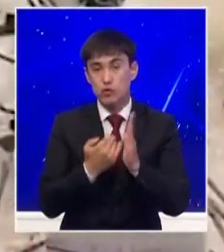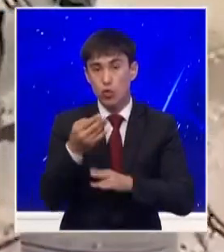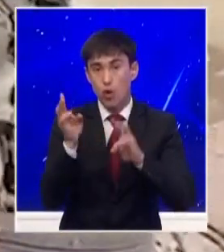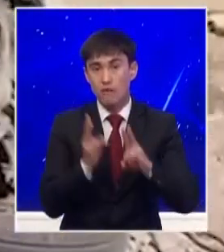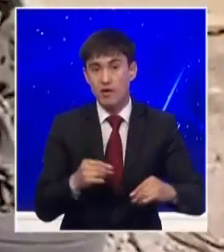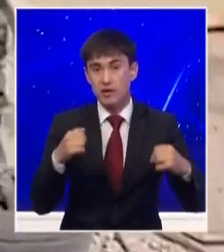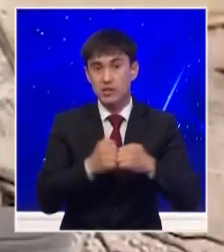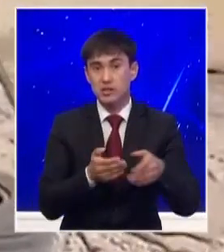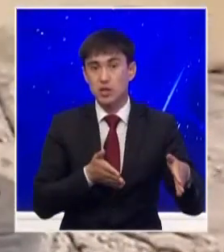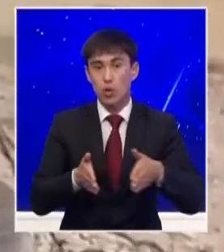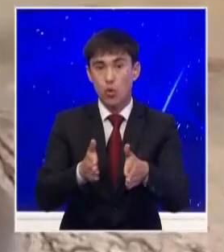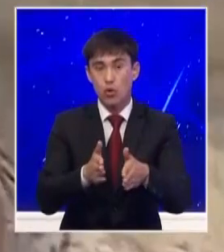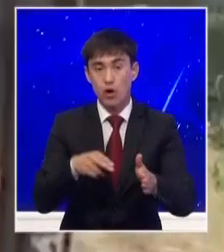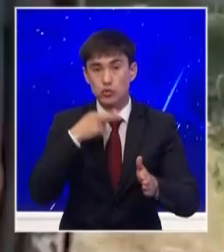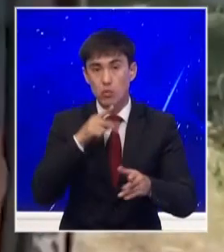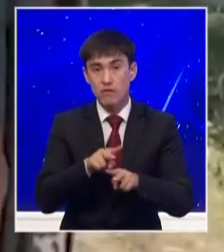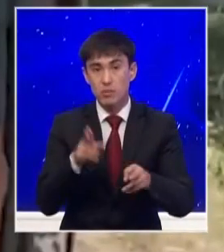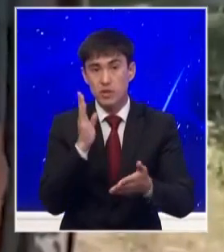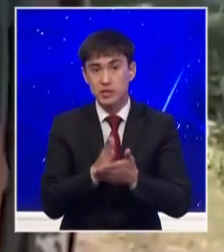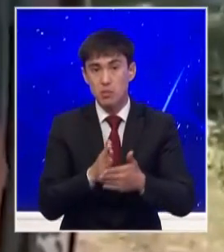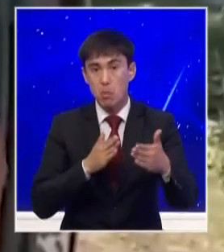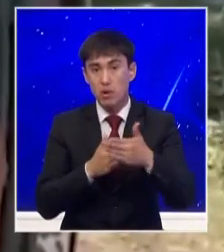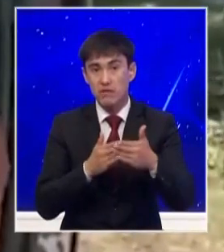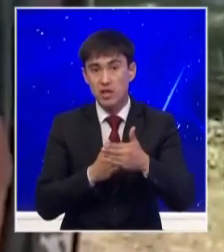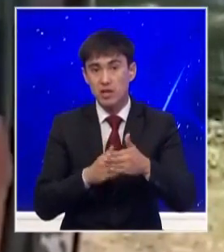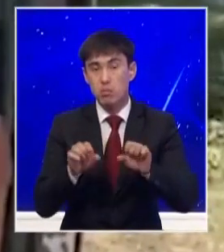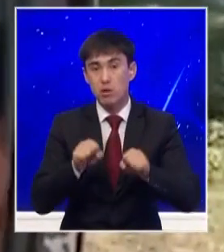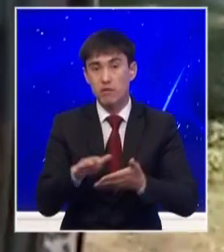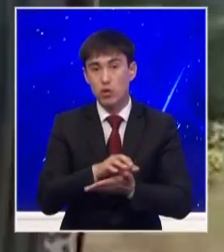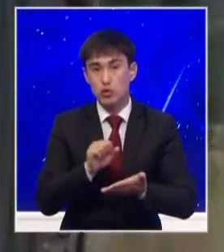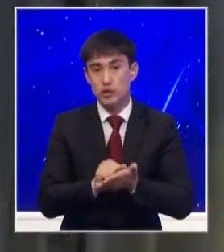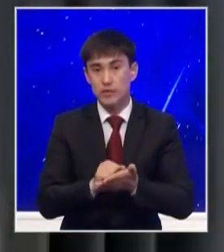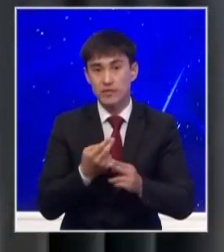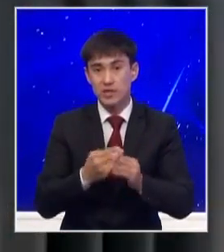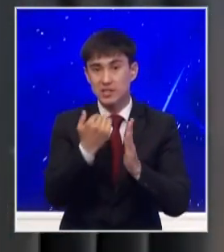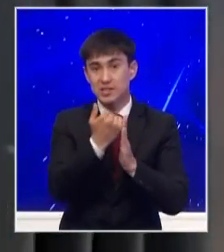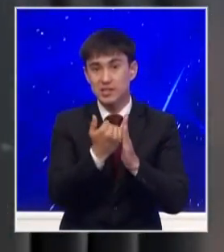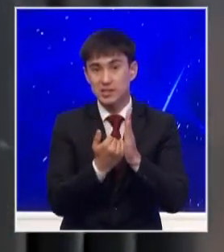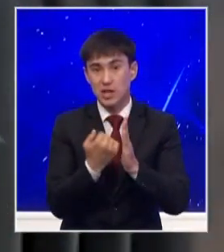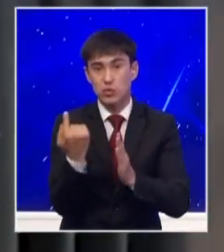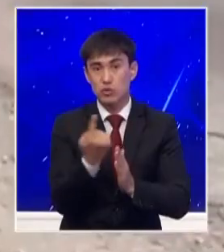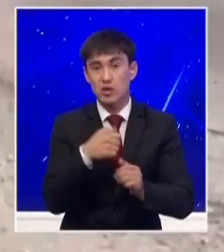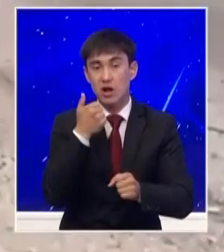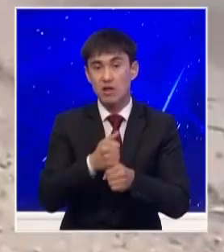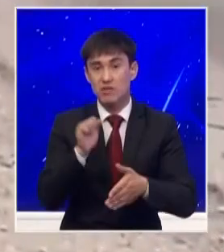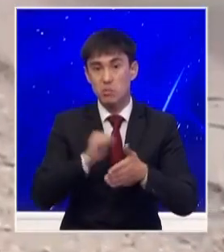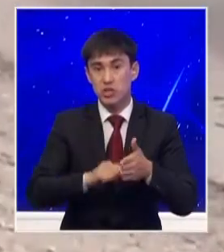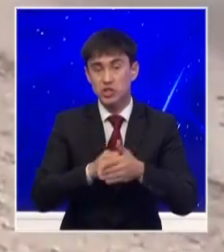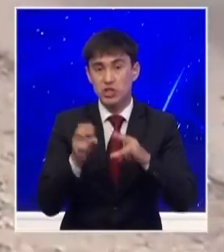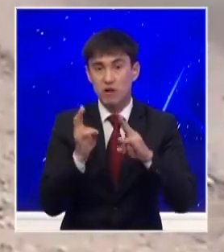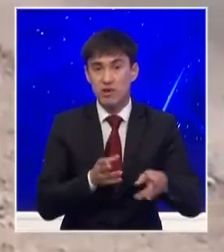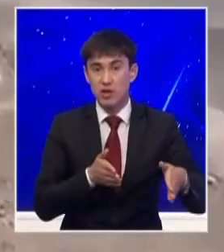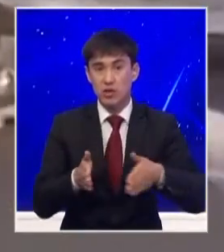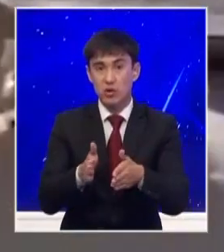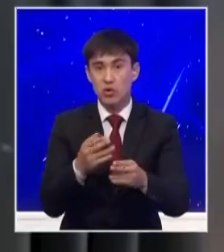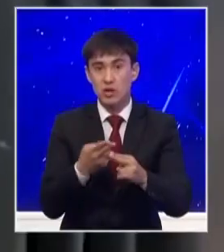высокую аварийность на дорогах, уделяют особое внимание профилактике правонарушений. Ведь по статистике одной из главных причин аварий